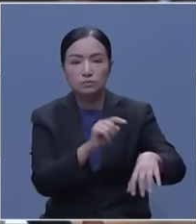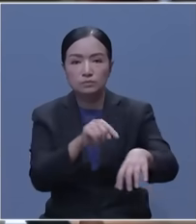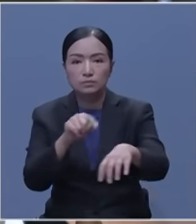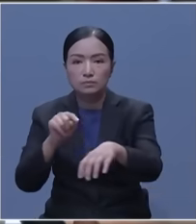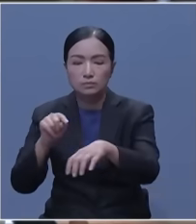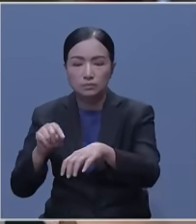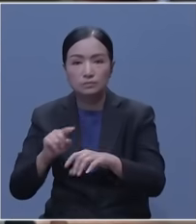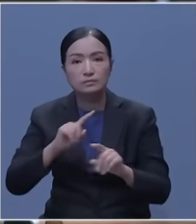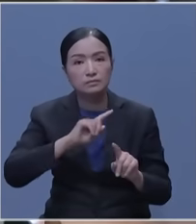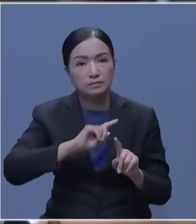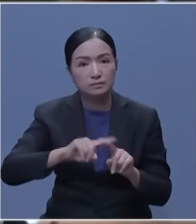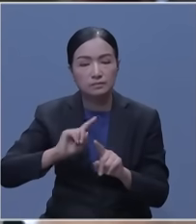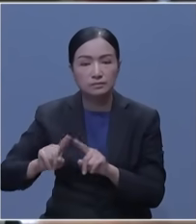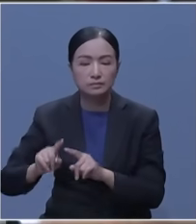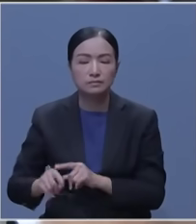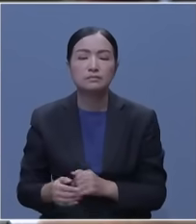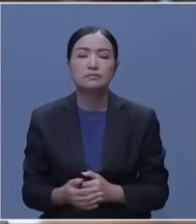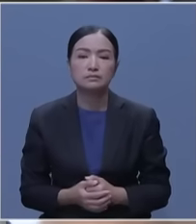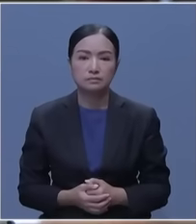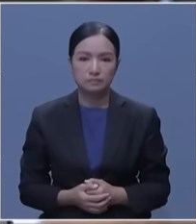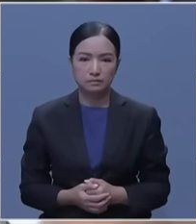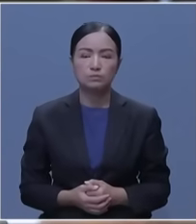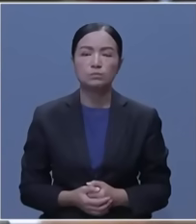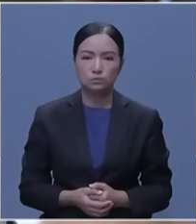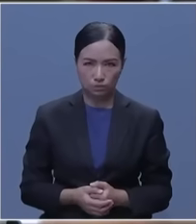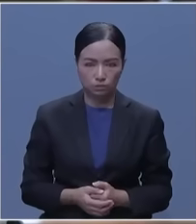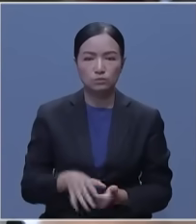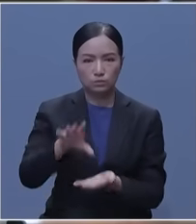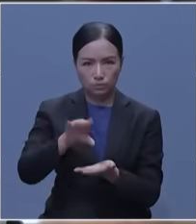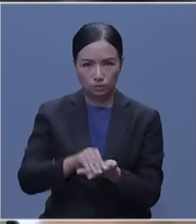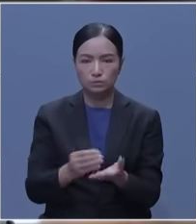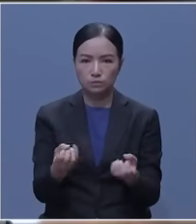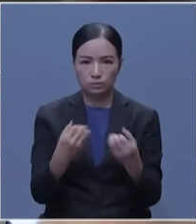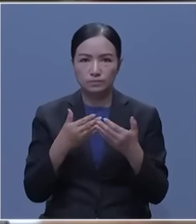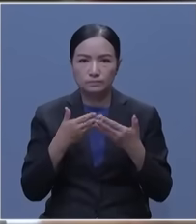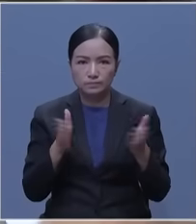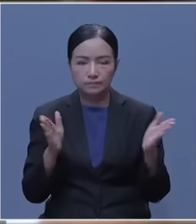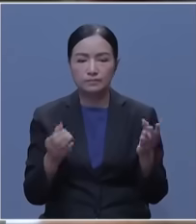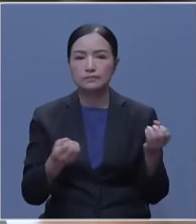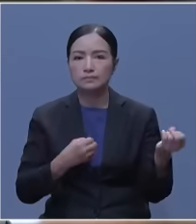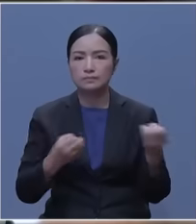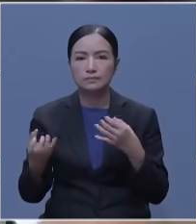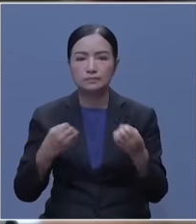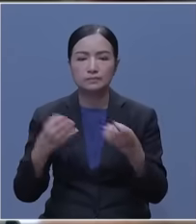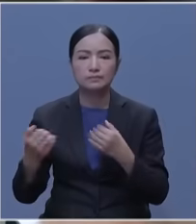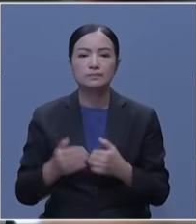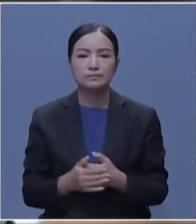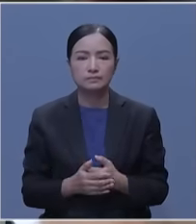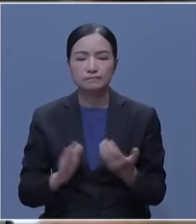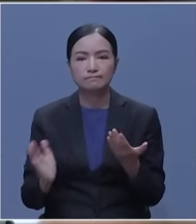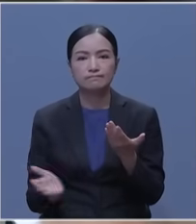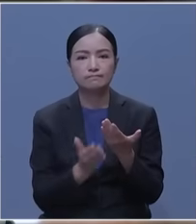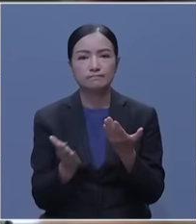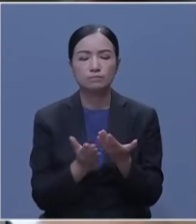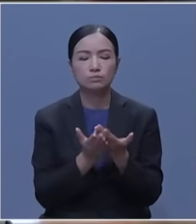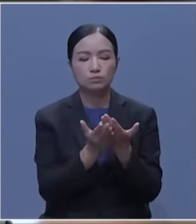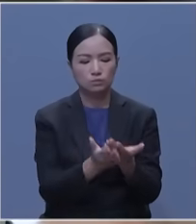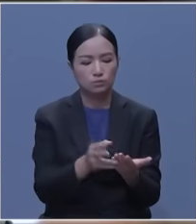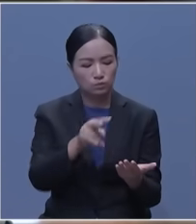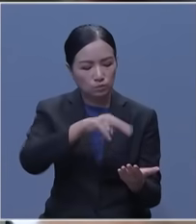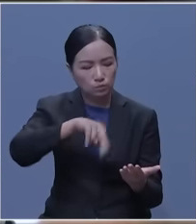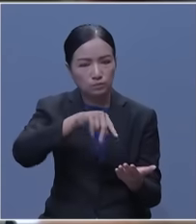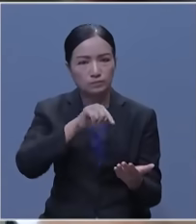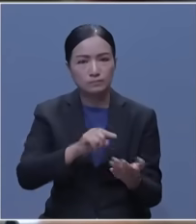น่วยต่างๆนะครับได้เอาข้อมูลออกมานะครับเอาความจริงออกมาเพื่อที่เราจะได้นำไปสู่การตรวจสอบเรื่องนี้กันต่